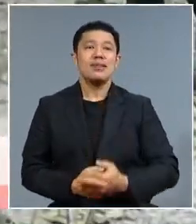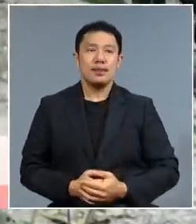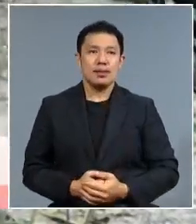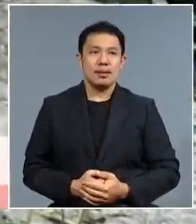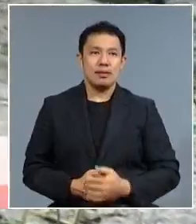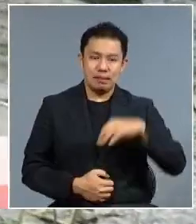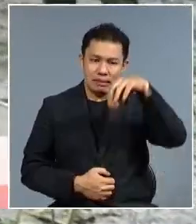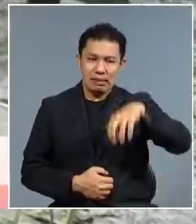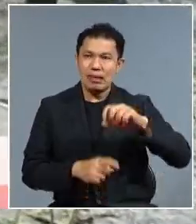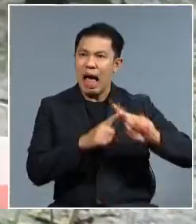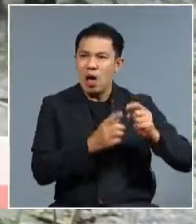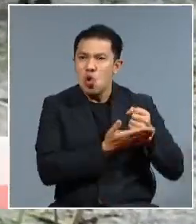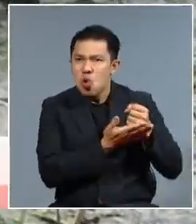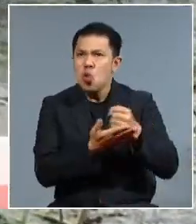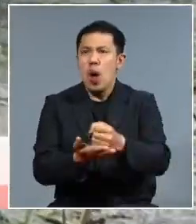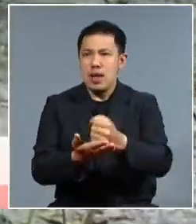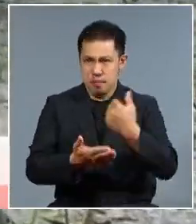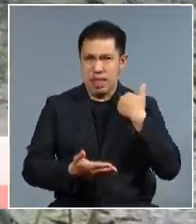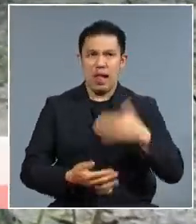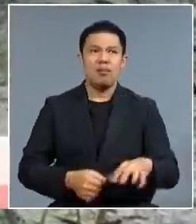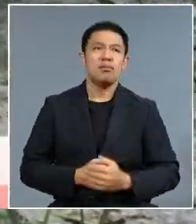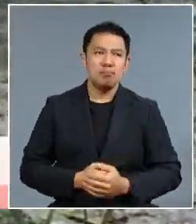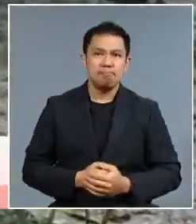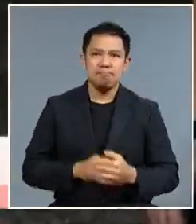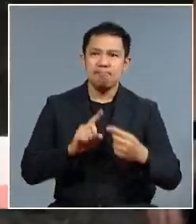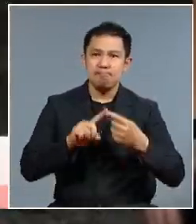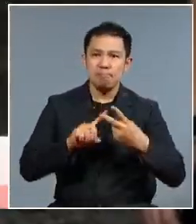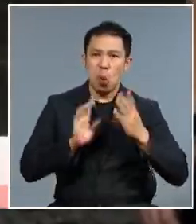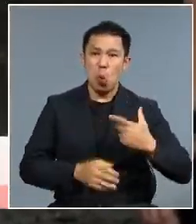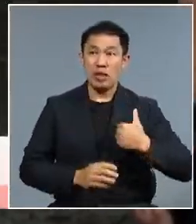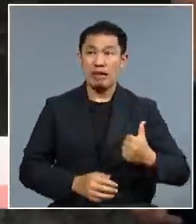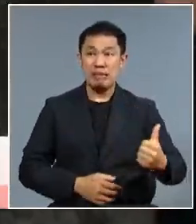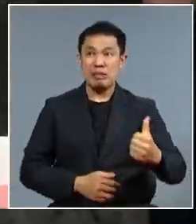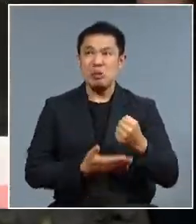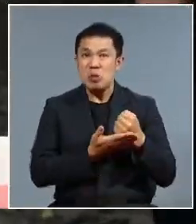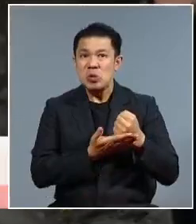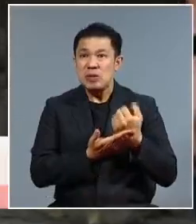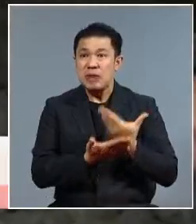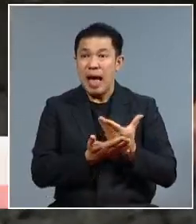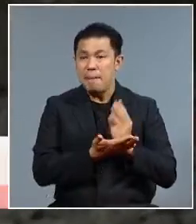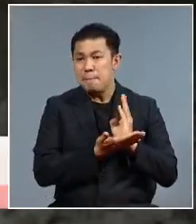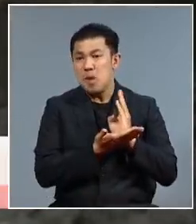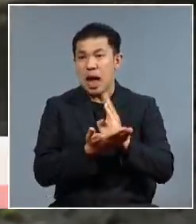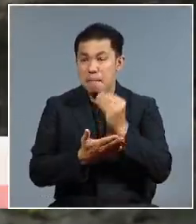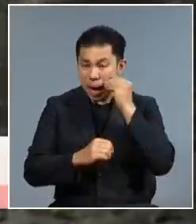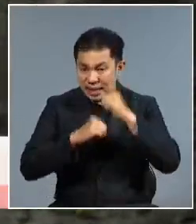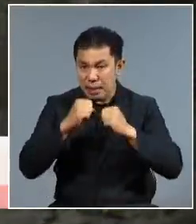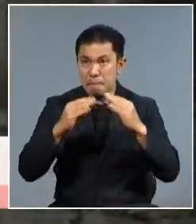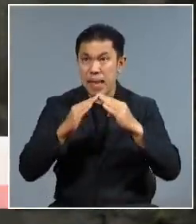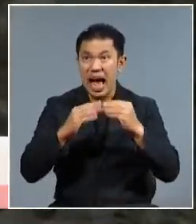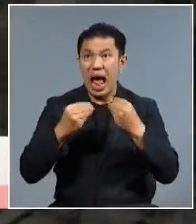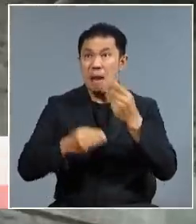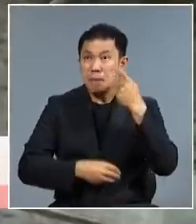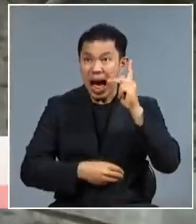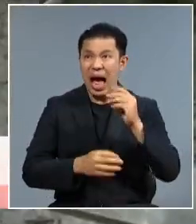ลายหน่วยงานครับได้เร่งให้การช่วยเหลือแล้วนะครับพร้อมกับมีผู้มีจิตศรัทธาเนี่ยนะฮะเขาร่วมกันบริจาคสมทบทุนสร้างบ้านให้กับป้าแกนผ่